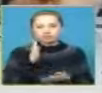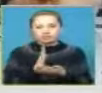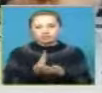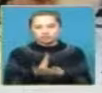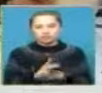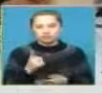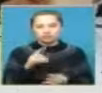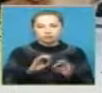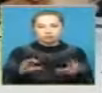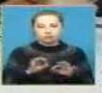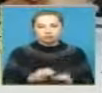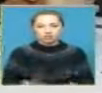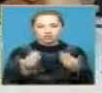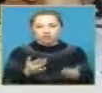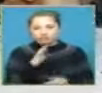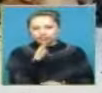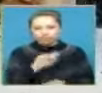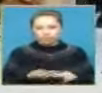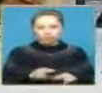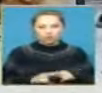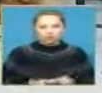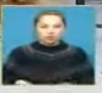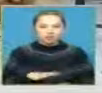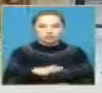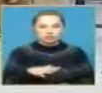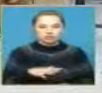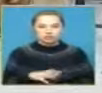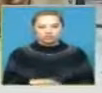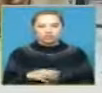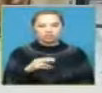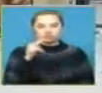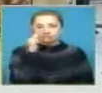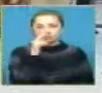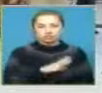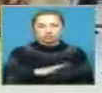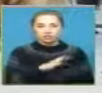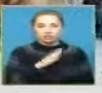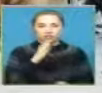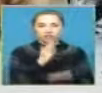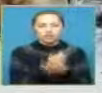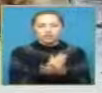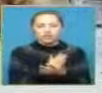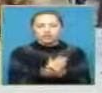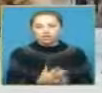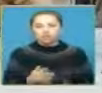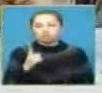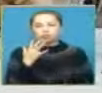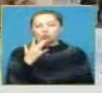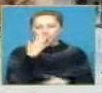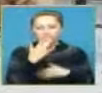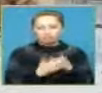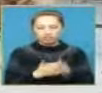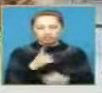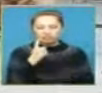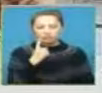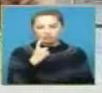Себебі қазіргі таңда біздің ұлтаралық ынтымақ дегеніміз біздің оңтүстікте өзімізді алайық. 100-ден